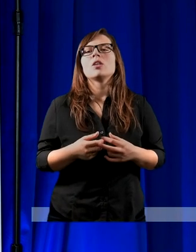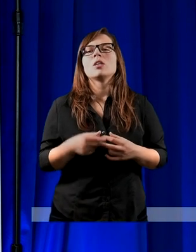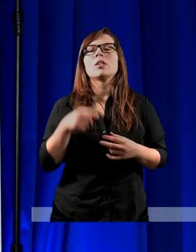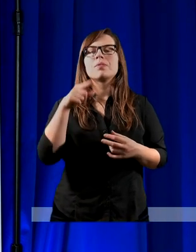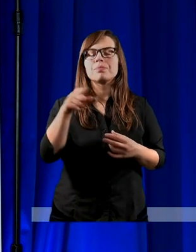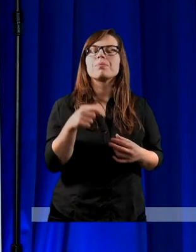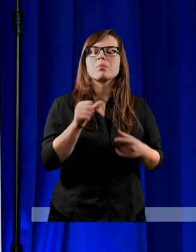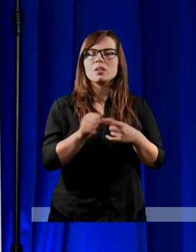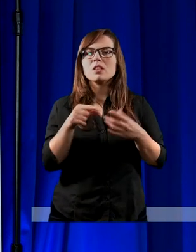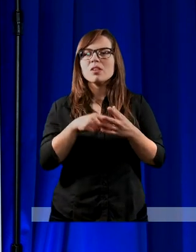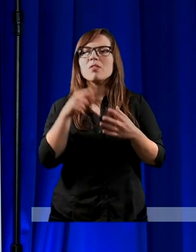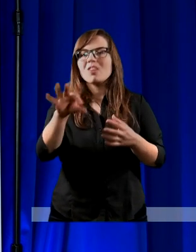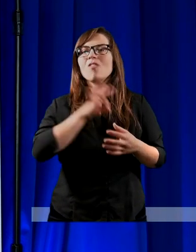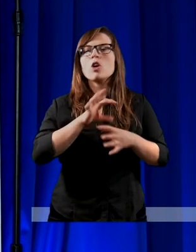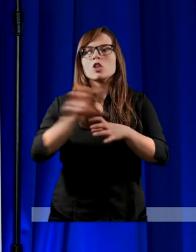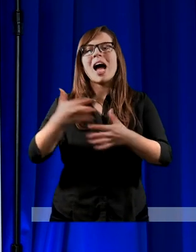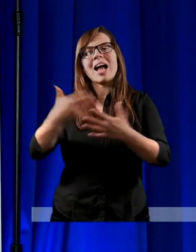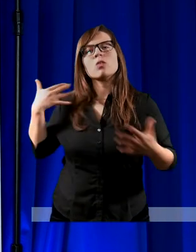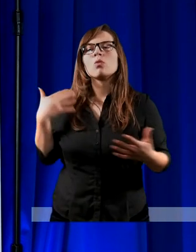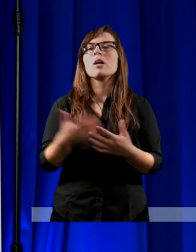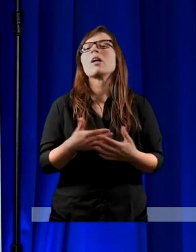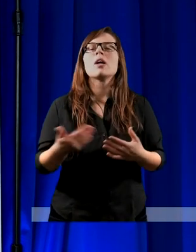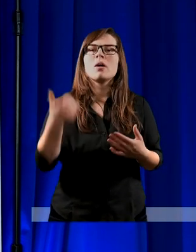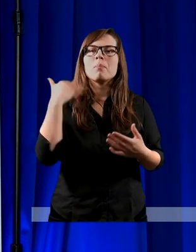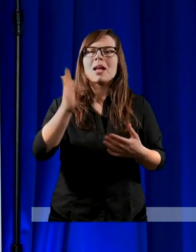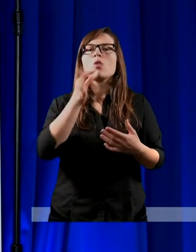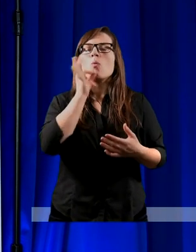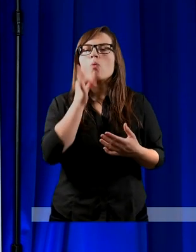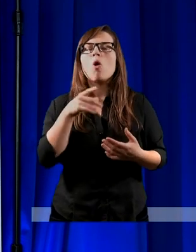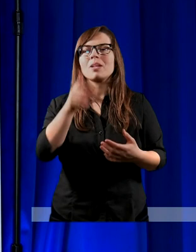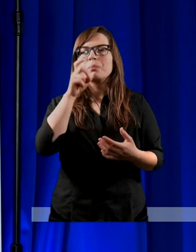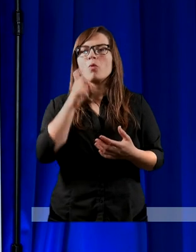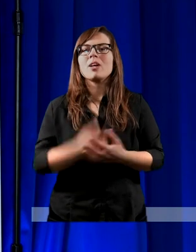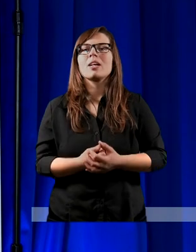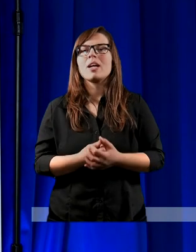oddawać im szacunek. Ja swego czasu, będąc młodym, buntowniczym